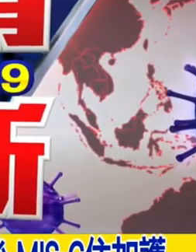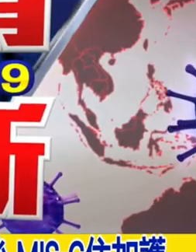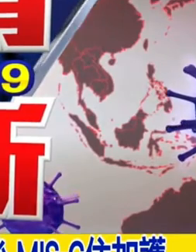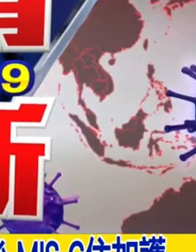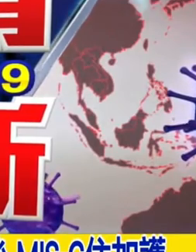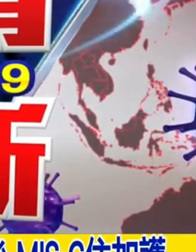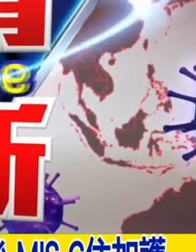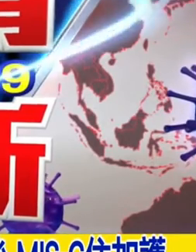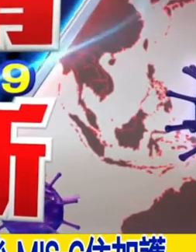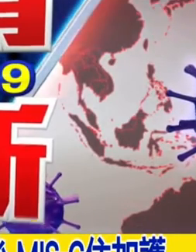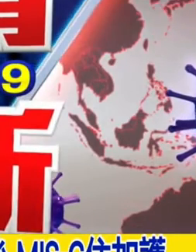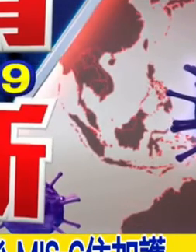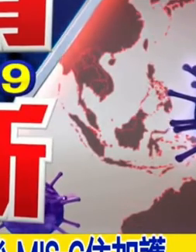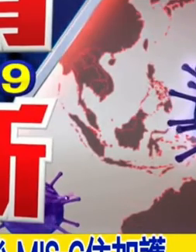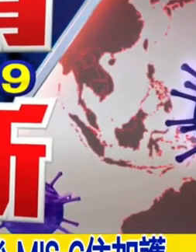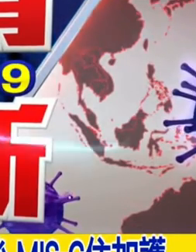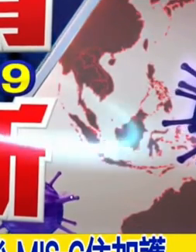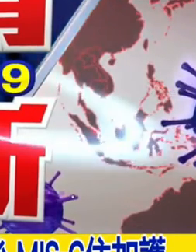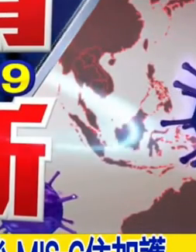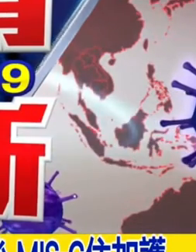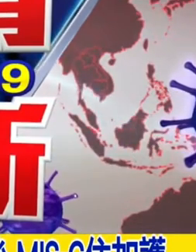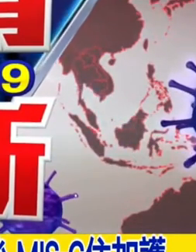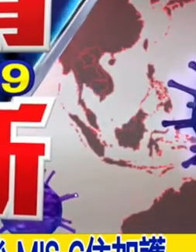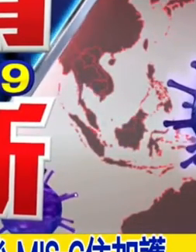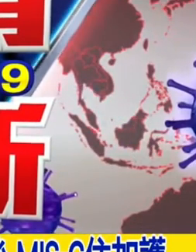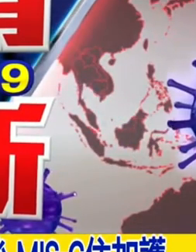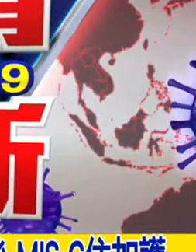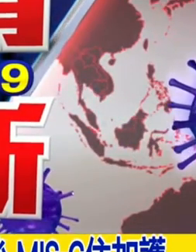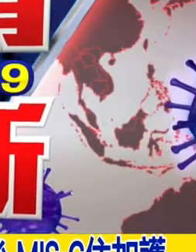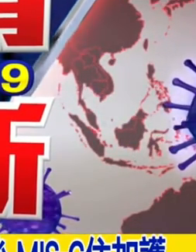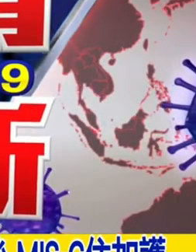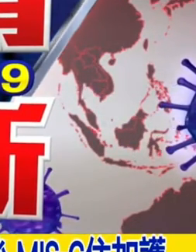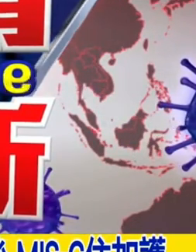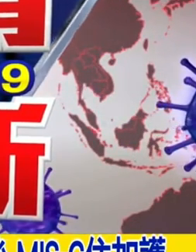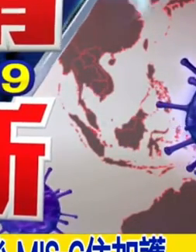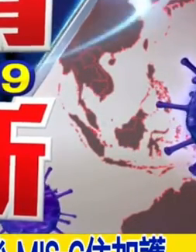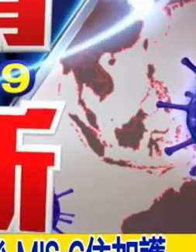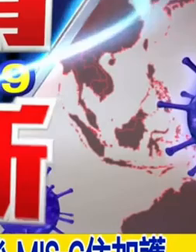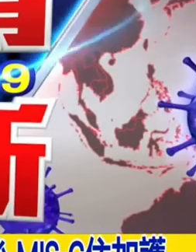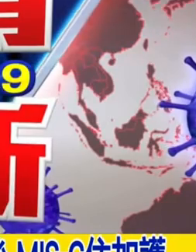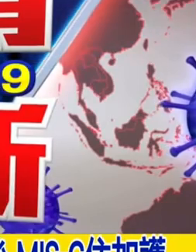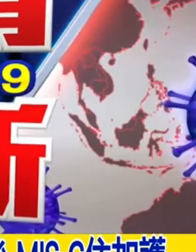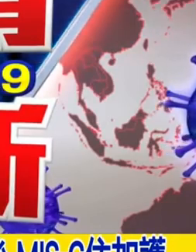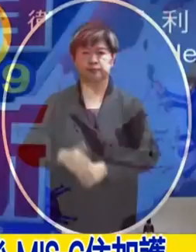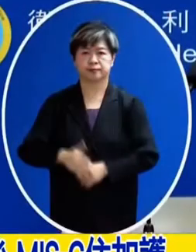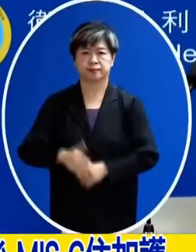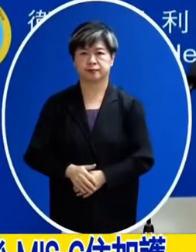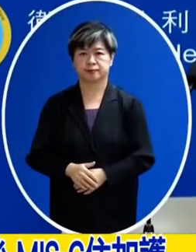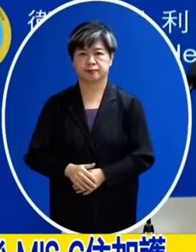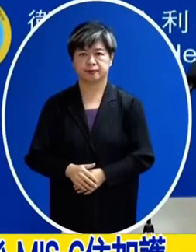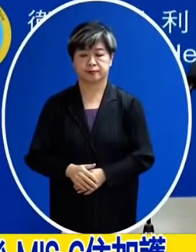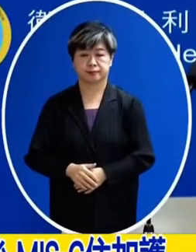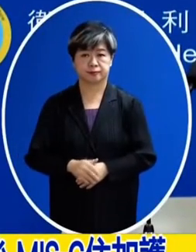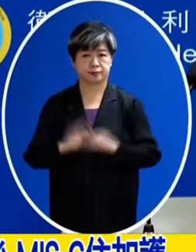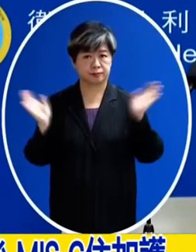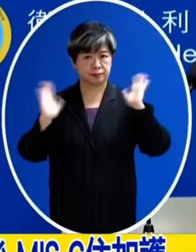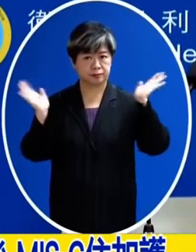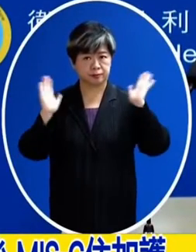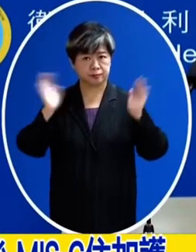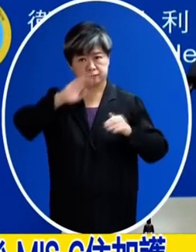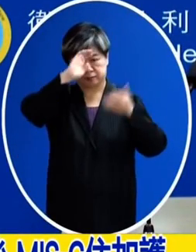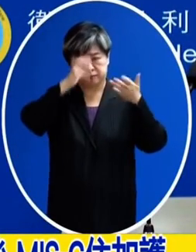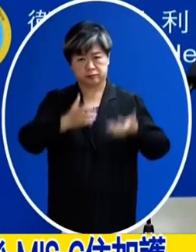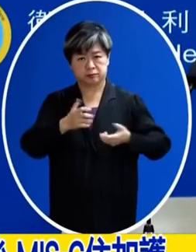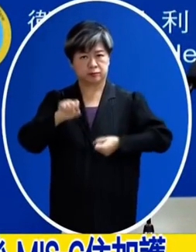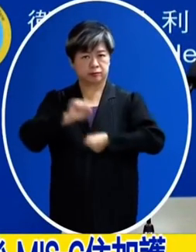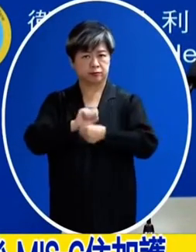168天。好，这样的情况是相当罕见的，创下了国内间隔最久的记录。 儿童的重症今年有